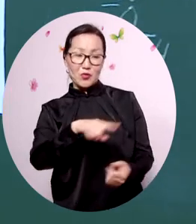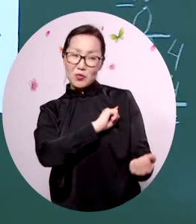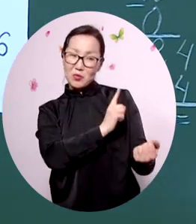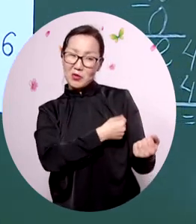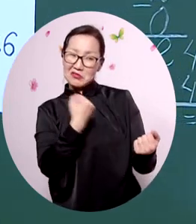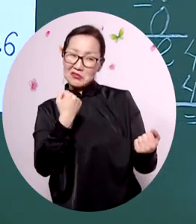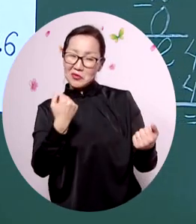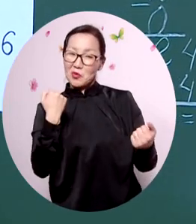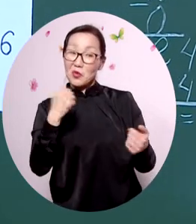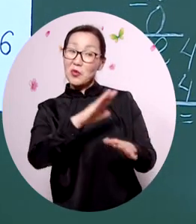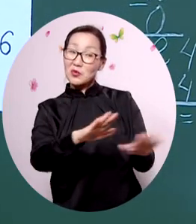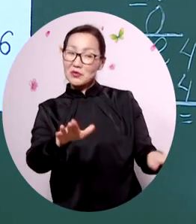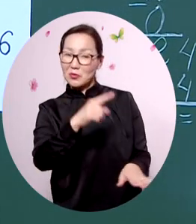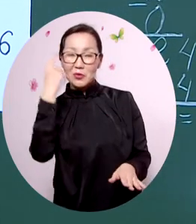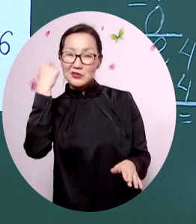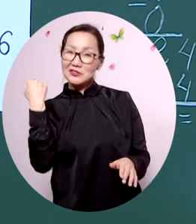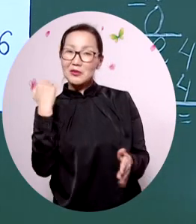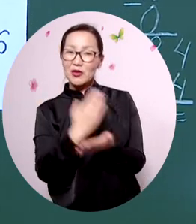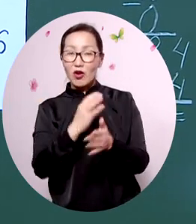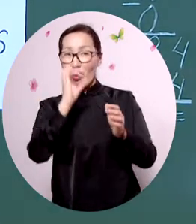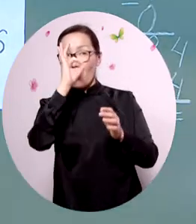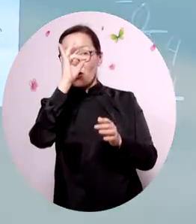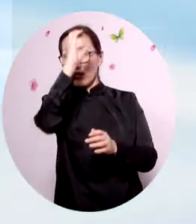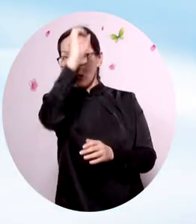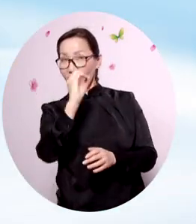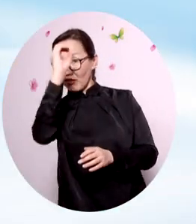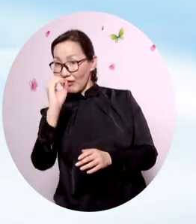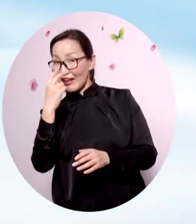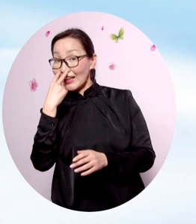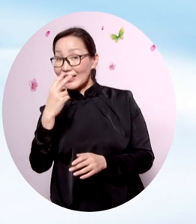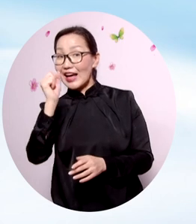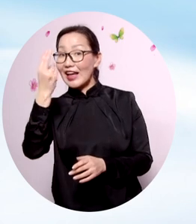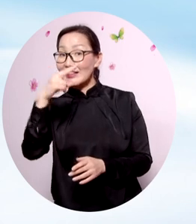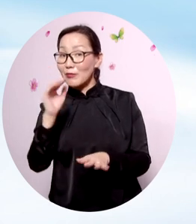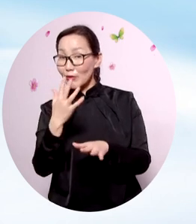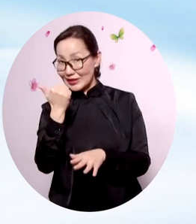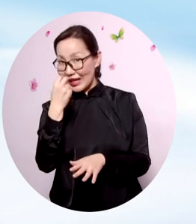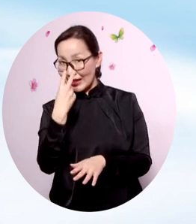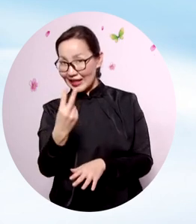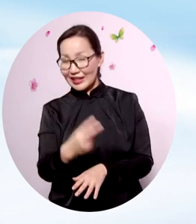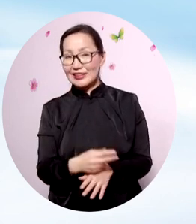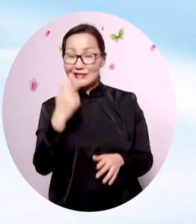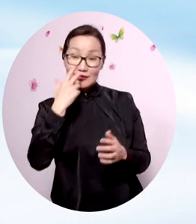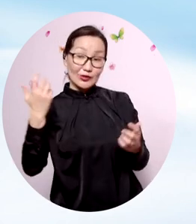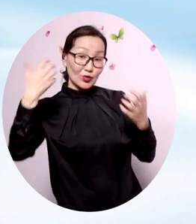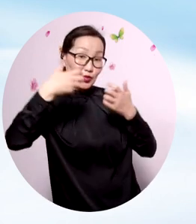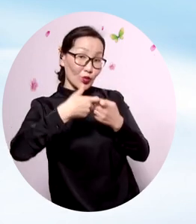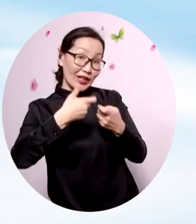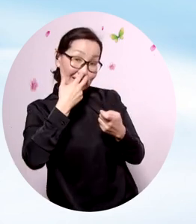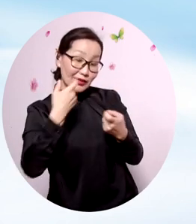нь бодсон байгаа зарим нэг орон зэрэг болгодог хүүхдүүд бол алдсан байж магадгүй шүү. За эндээс хэдүүлээ. Тулгаж бас